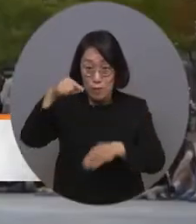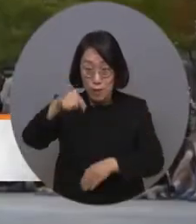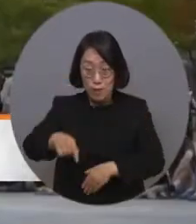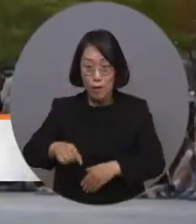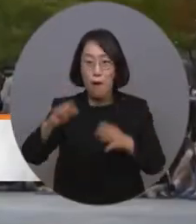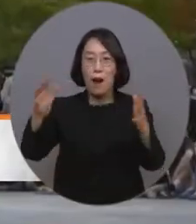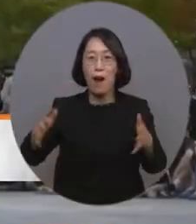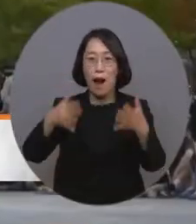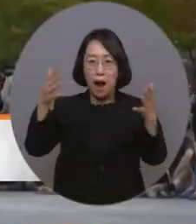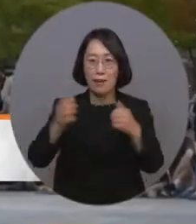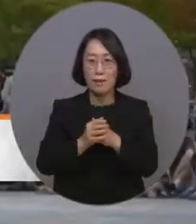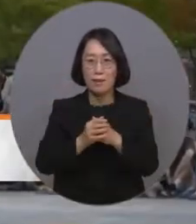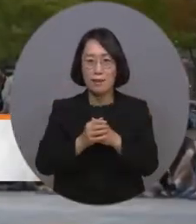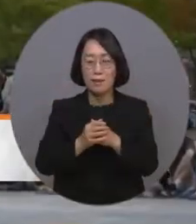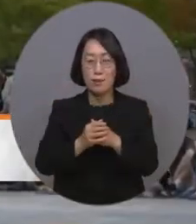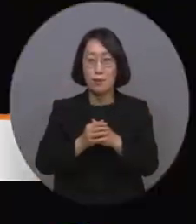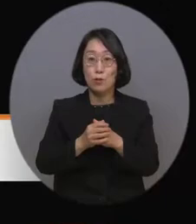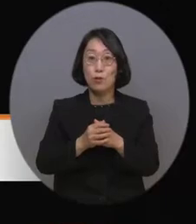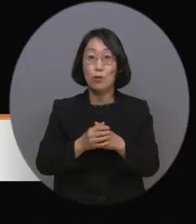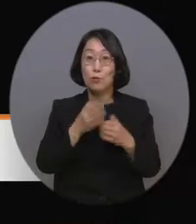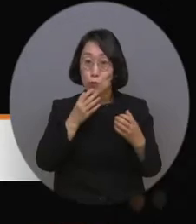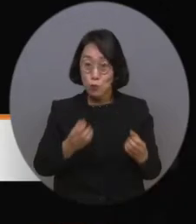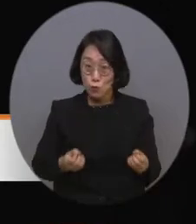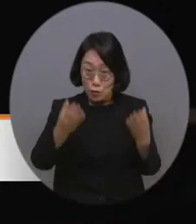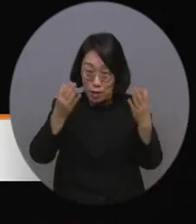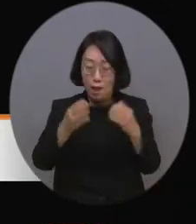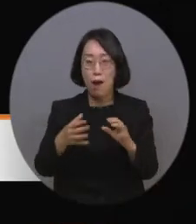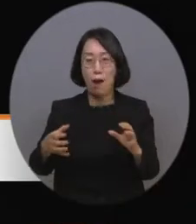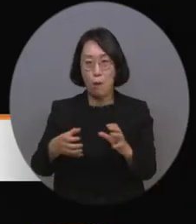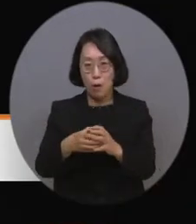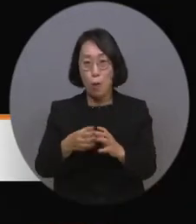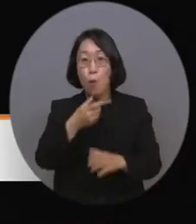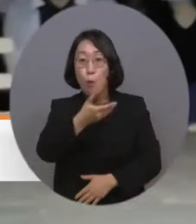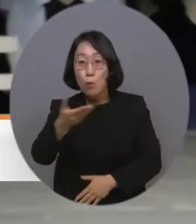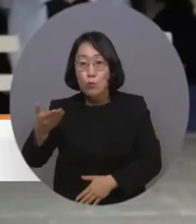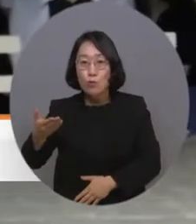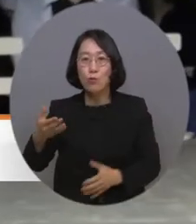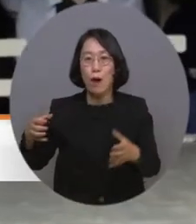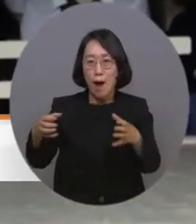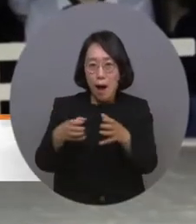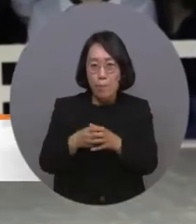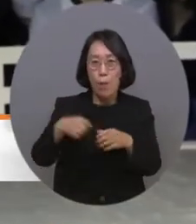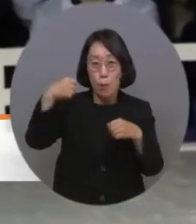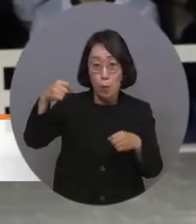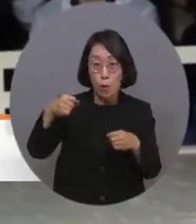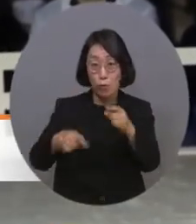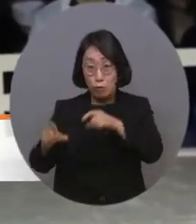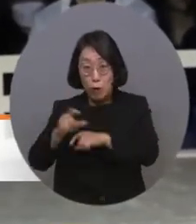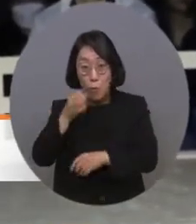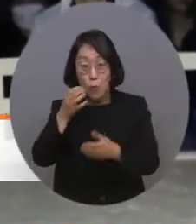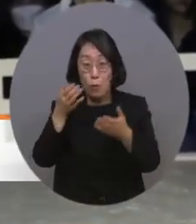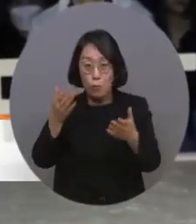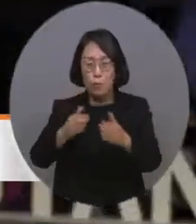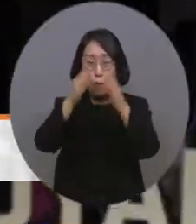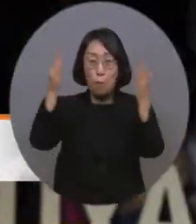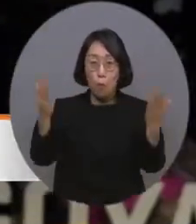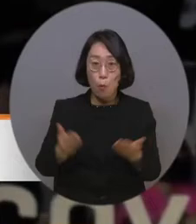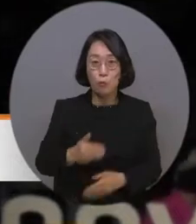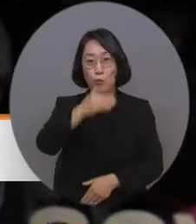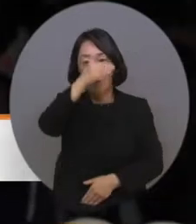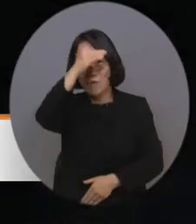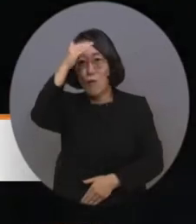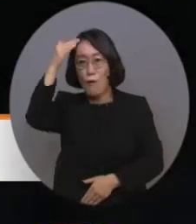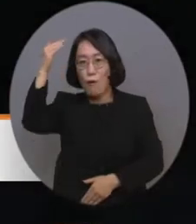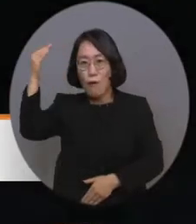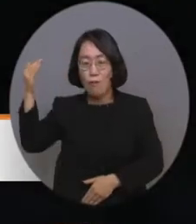가을 축제 고향 호수예술축제를 위한 콜라보 공연을 제공하며 관람객과 아티스트 모두에게